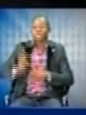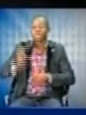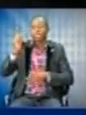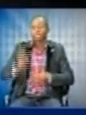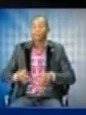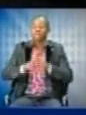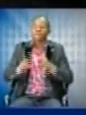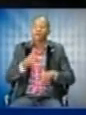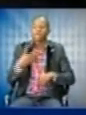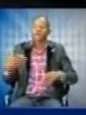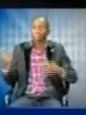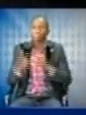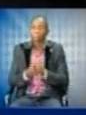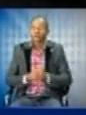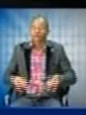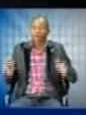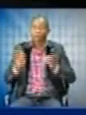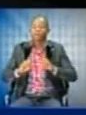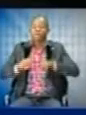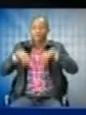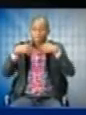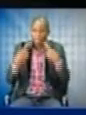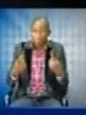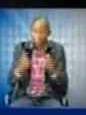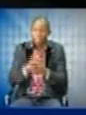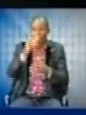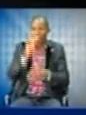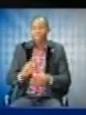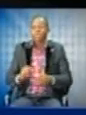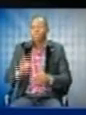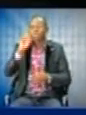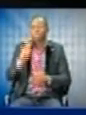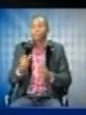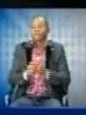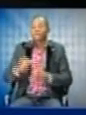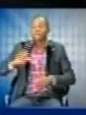asphalte. Quand on pourra partir de Lubumbashi, Likasi,